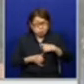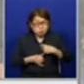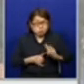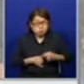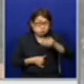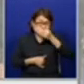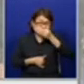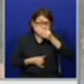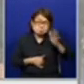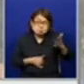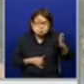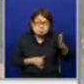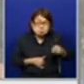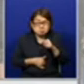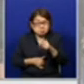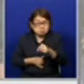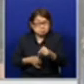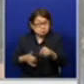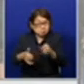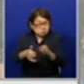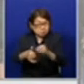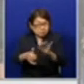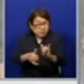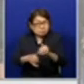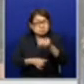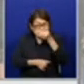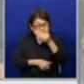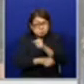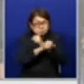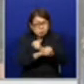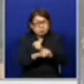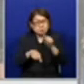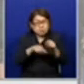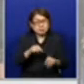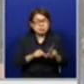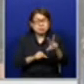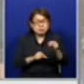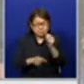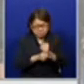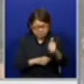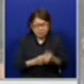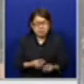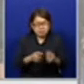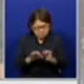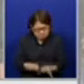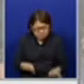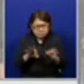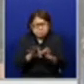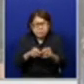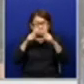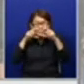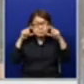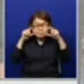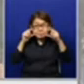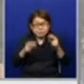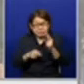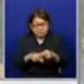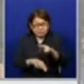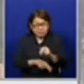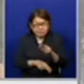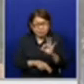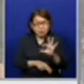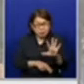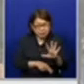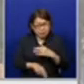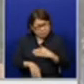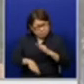ไปได้ 30% เพราะฉะนั้นแมสมีความสำคัญโดยเฉพาะ N95 เตือนแล้วนะครับว่าแมสอย่าให้ขาด